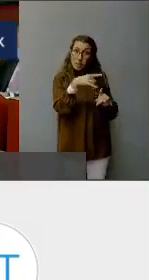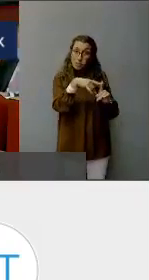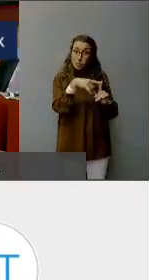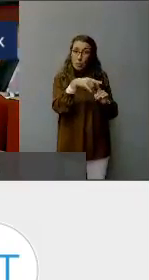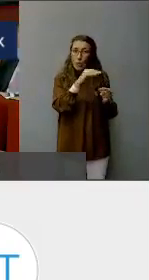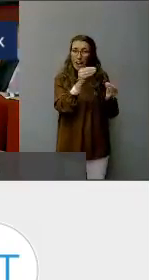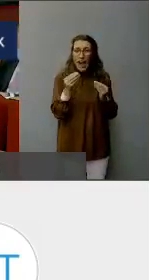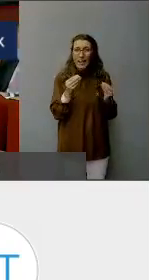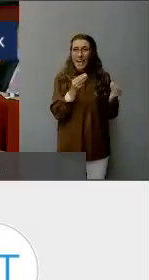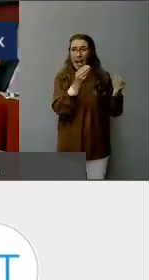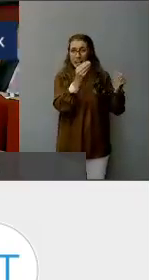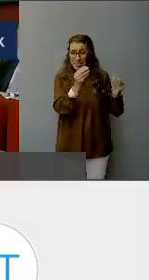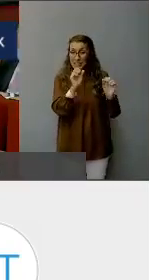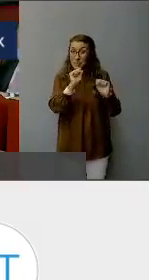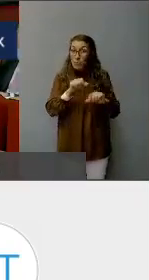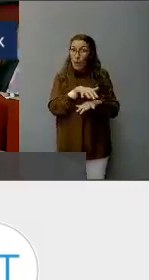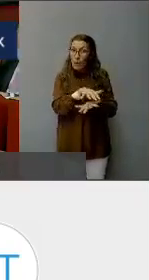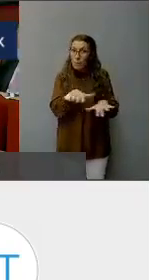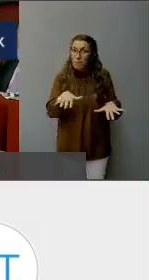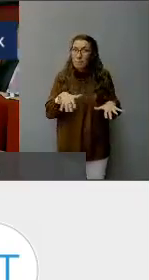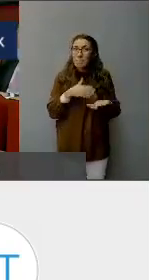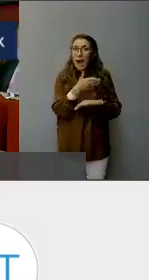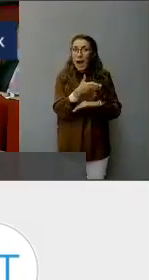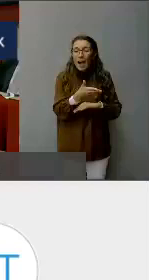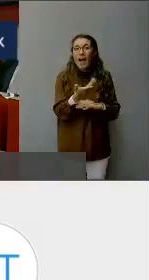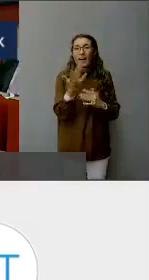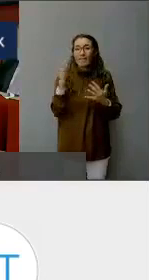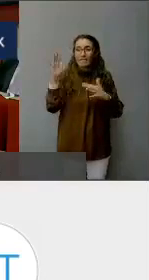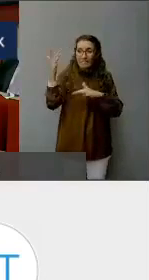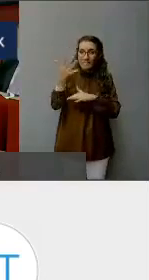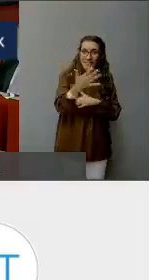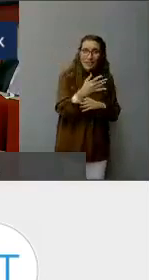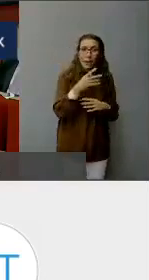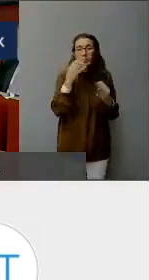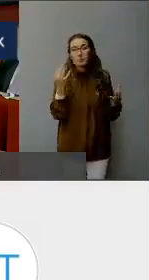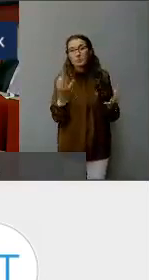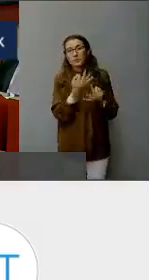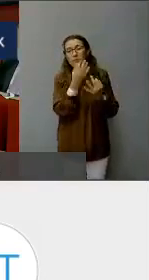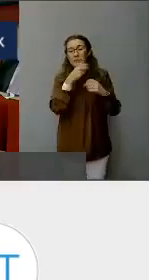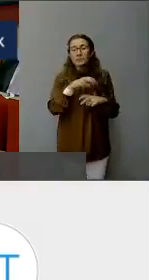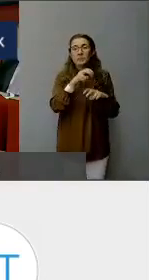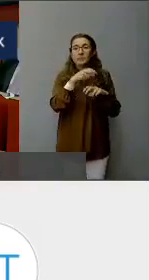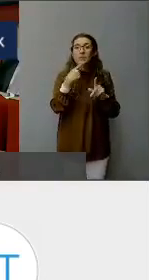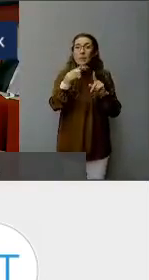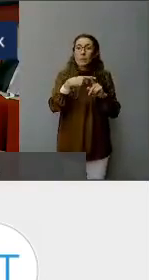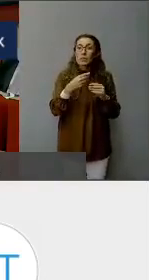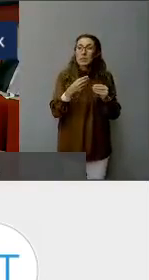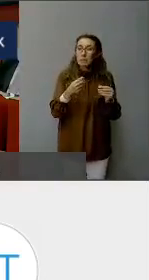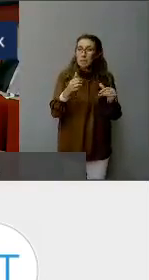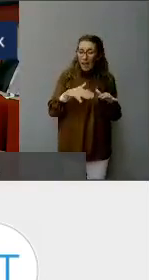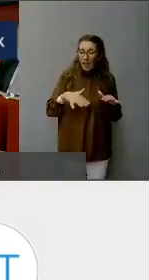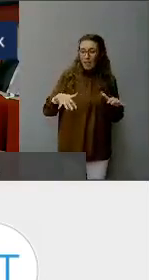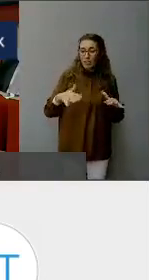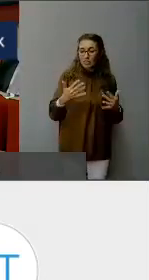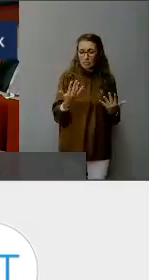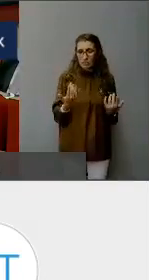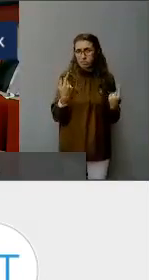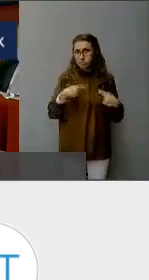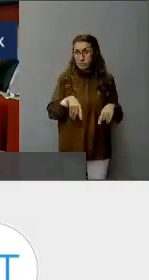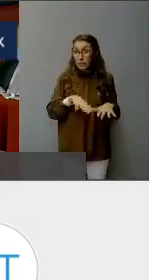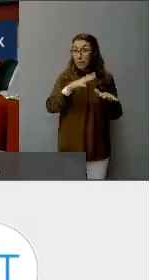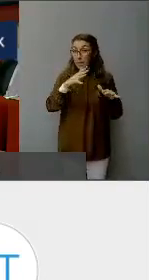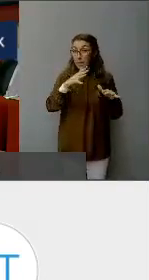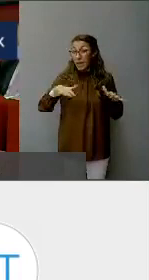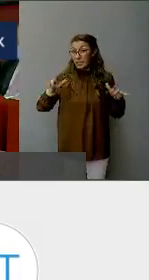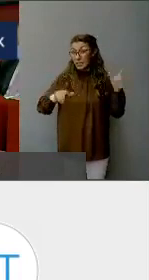ragazzi di andare al mare di godere il verde di godere la spiaggia di godere tutto quello che è un paesaggio che ripeto tutti ci